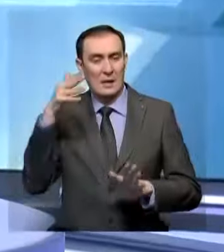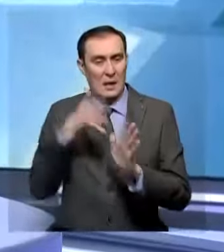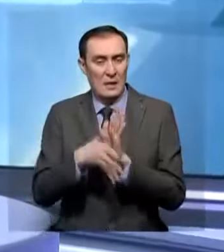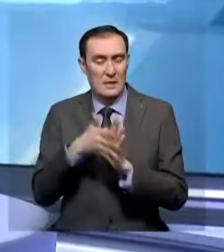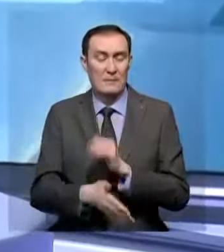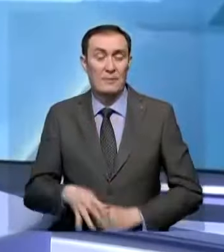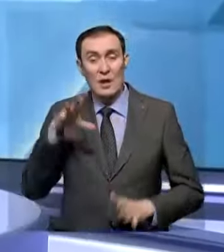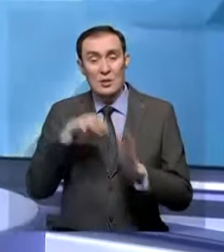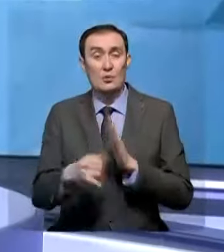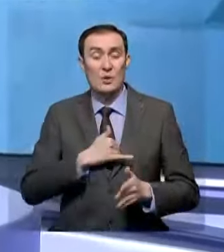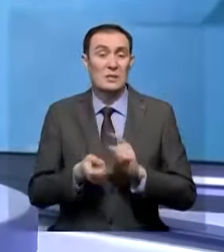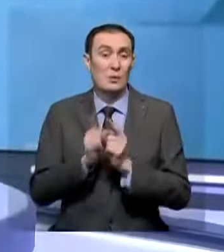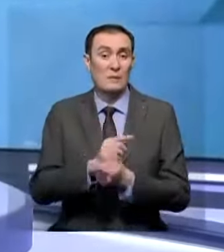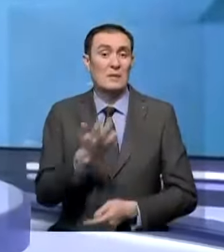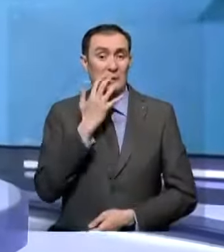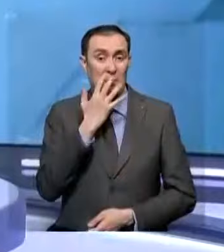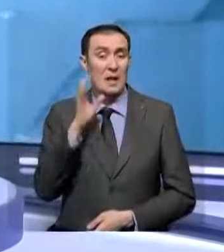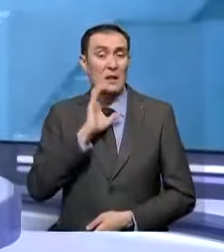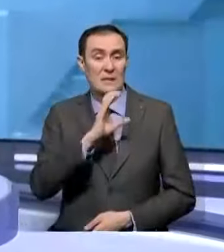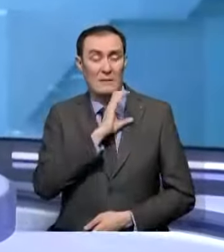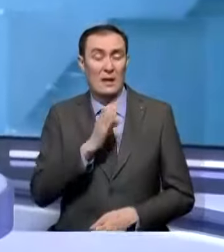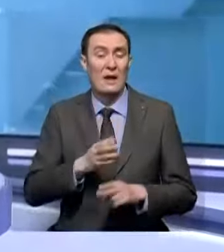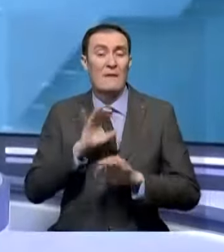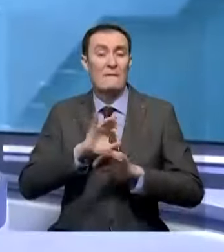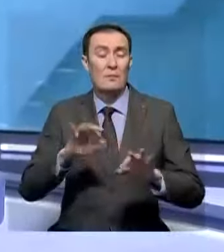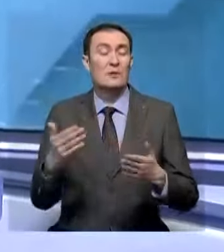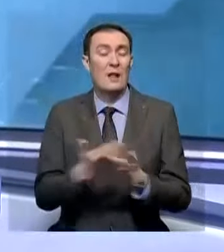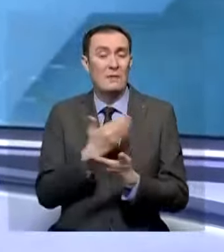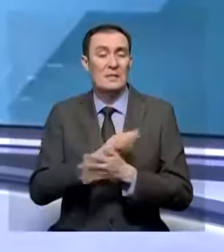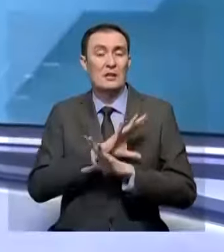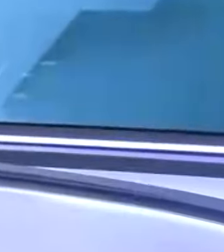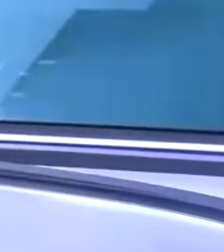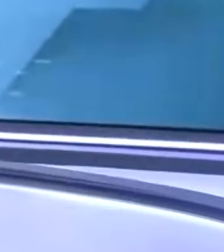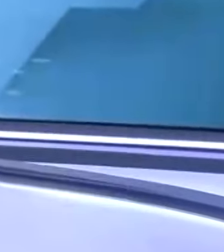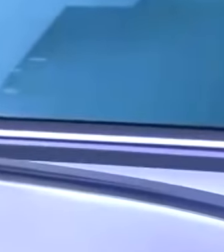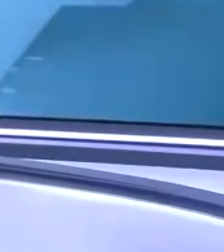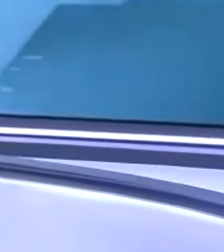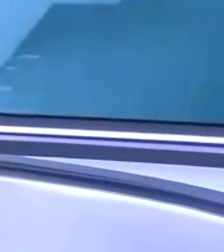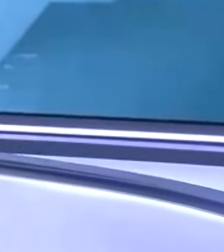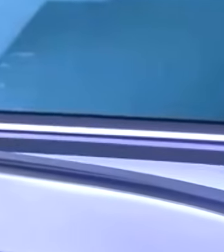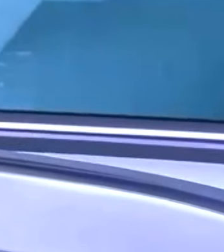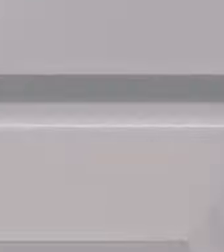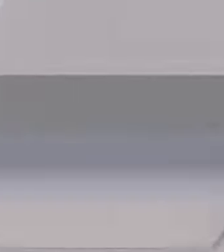Это значит, что у нас теплее становится на севере. На этом все. Спасибо, что были с нами. Всего доброго.